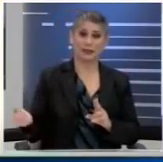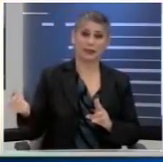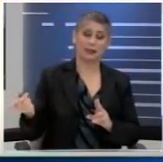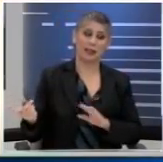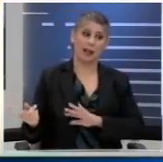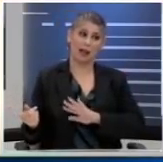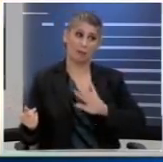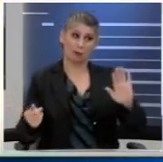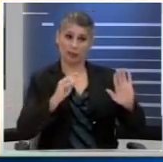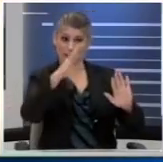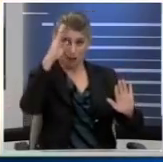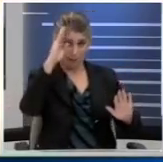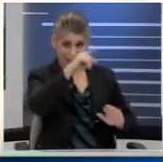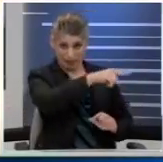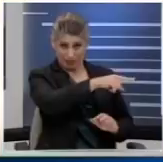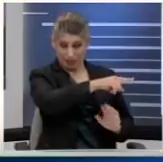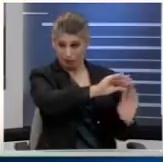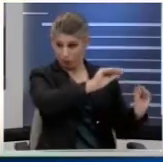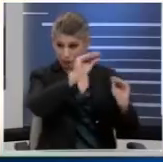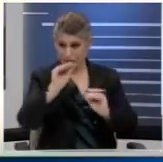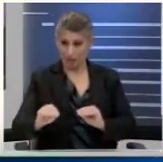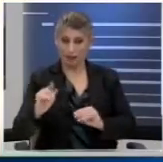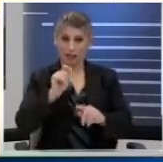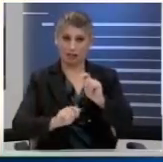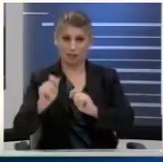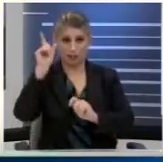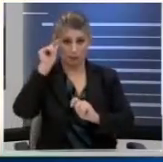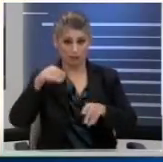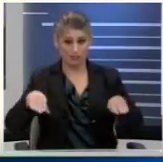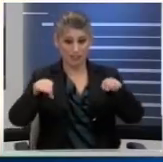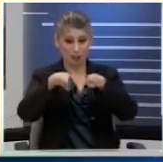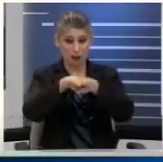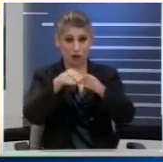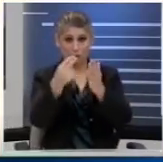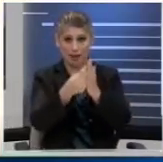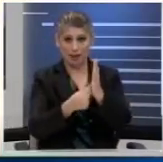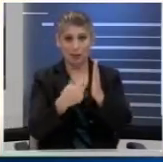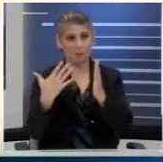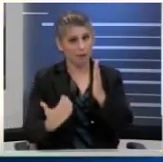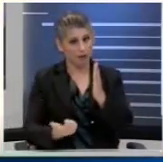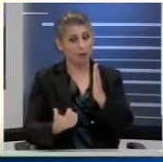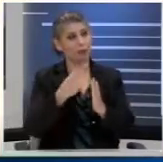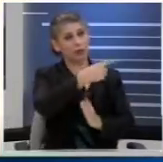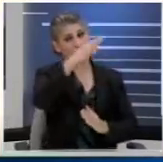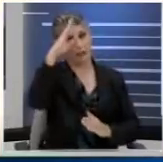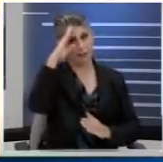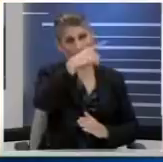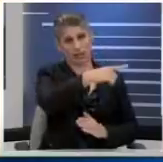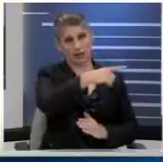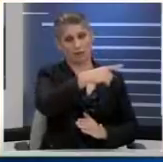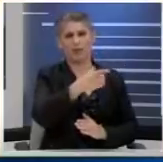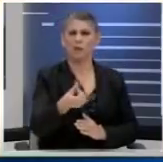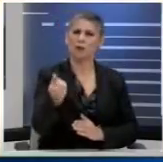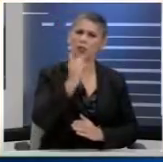του Ατλαντικού, να έχει πάει και να έχει στήσει πανεπιστήμιο ισότιμης αξίας με αυτά που βρίσκονται στην άλλη πλευρά του Ατλαντικού, που για